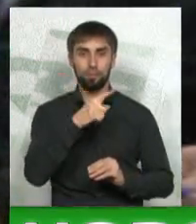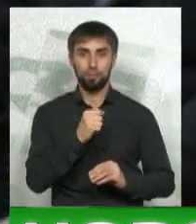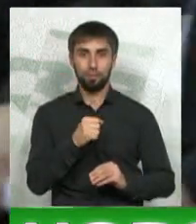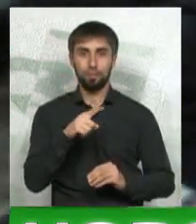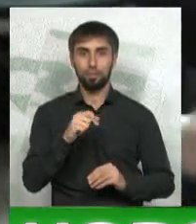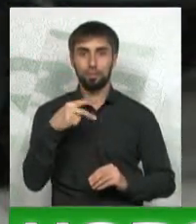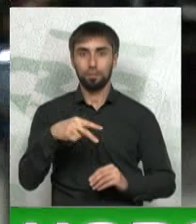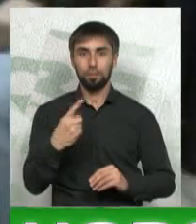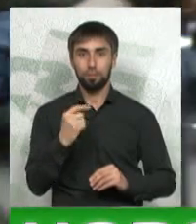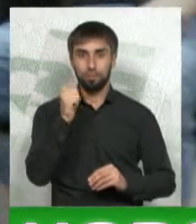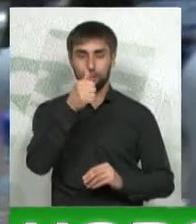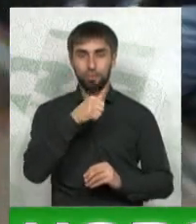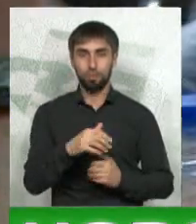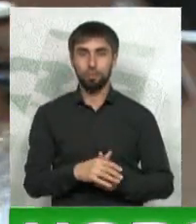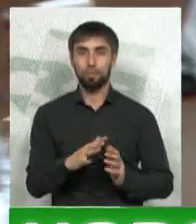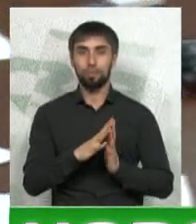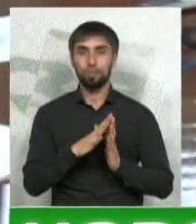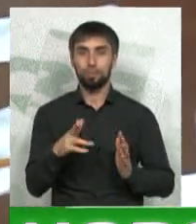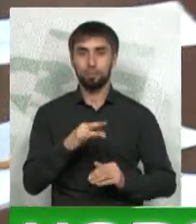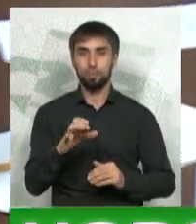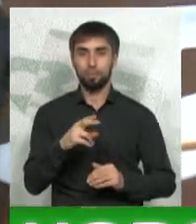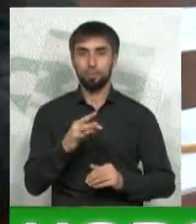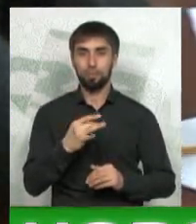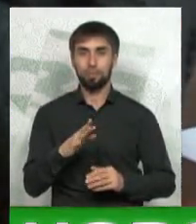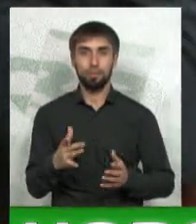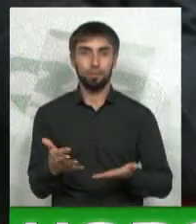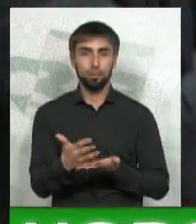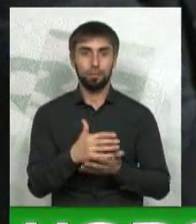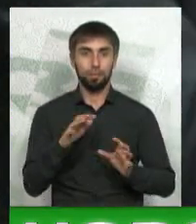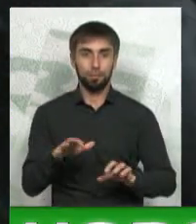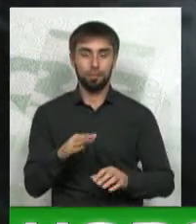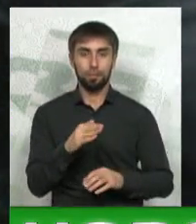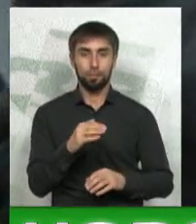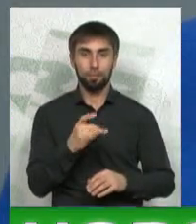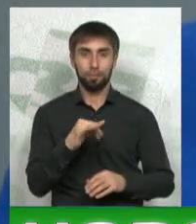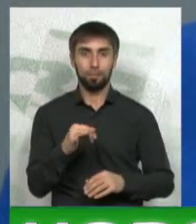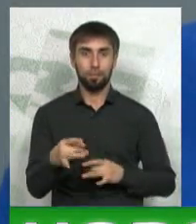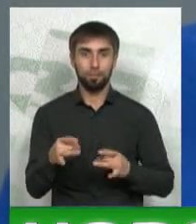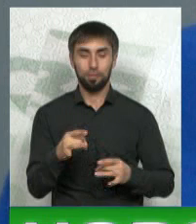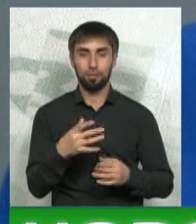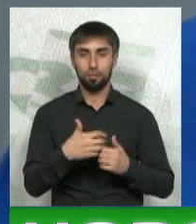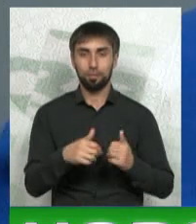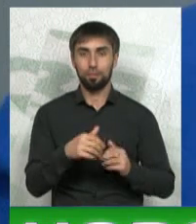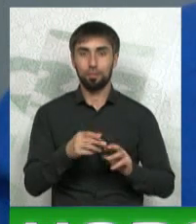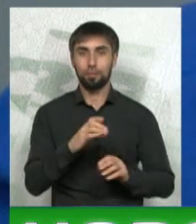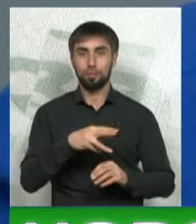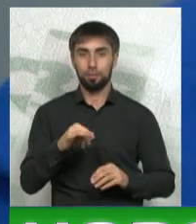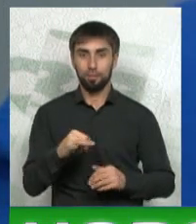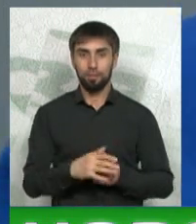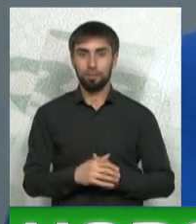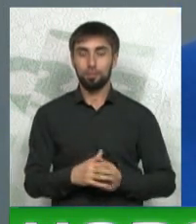за 2021 год. Большая пресс-конференция собрала представителей федеральных и региональных средств массовой